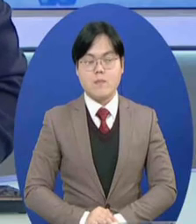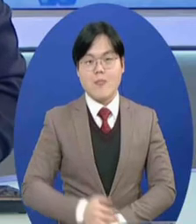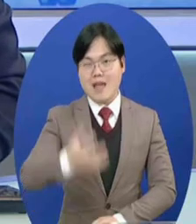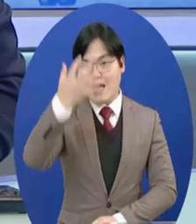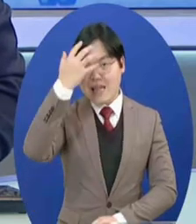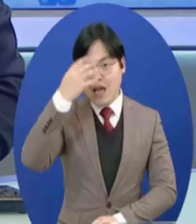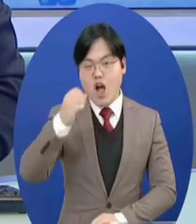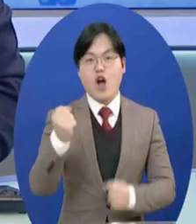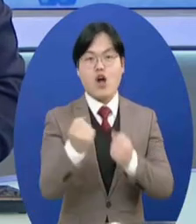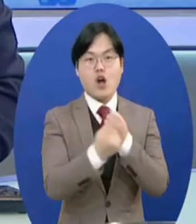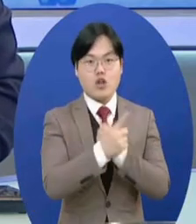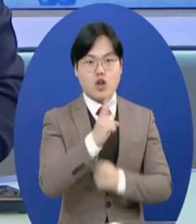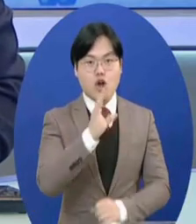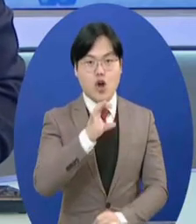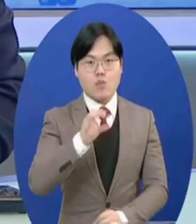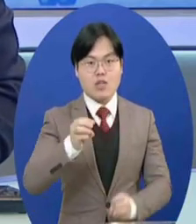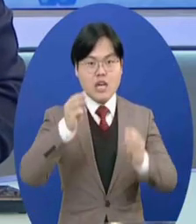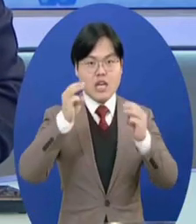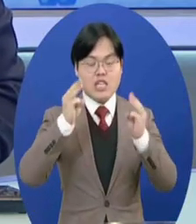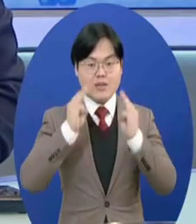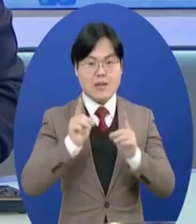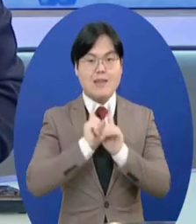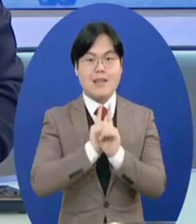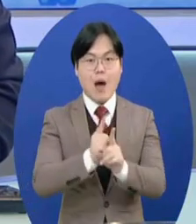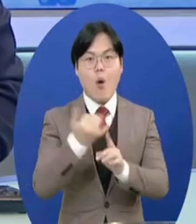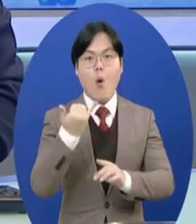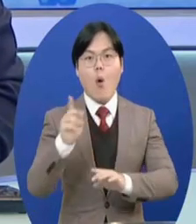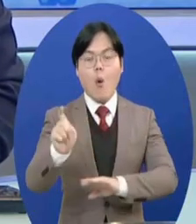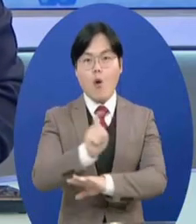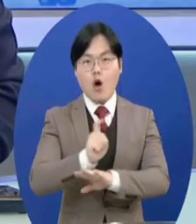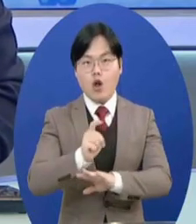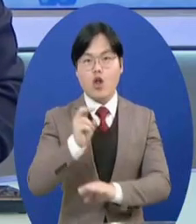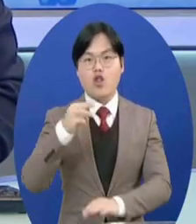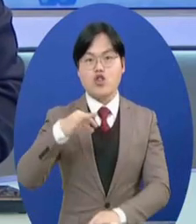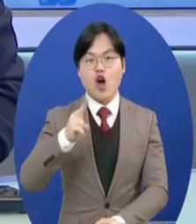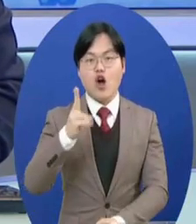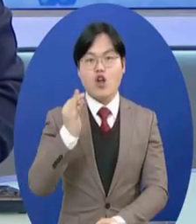Засгийн газар улсын онцгой комиссийн шийдвэрийн дагуу уйлдсан Улаанбаатар төхөөгийн тусгай нийслэлгээр өнөөдөр 156